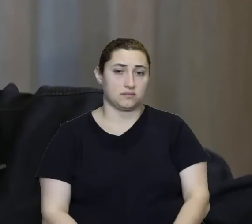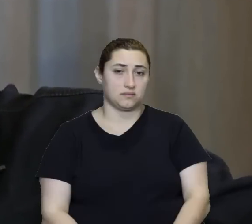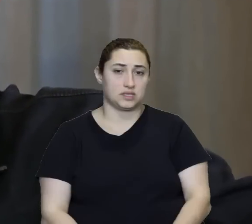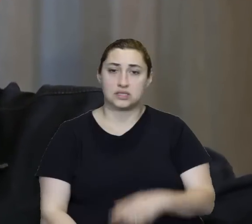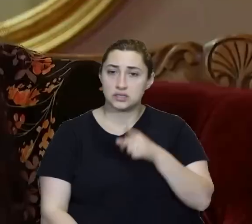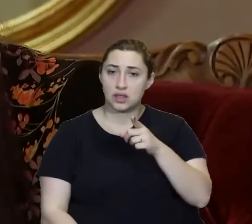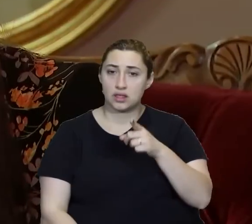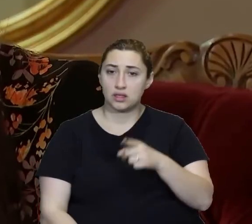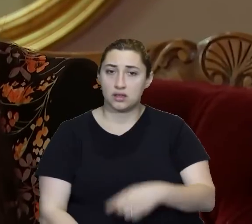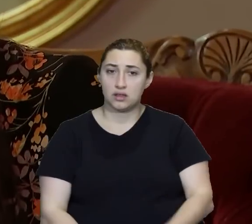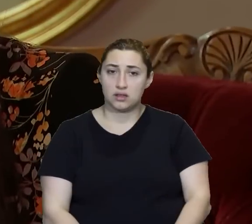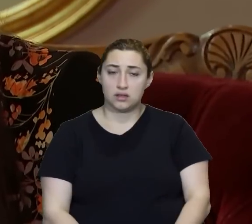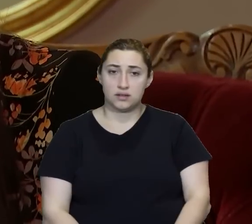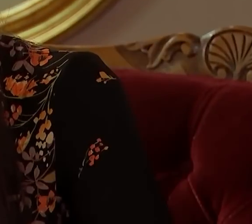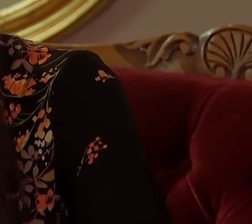Peki sen?